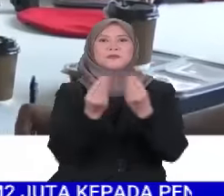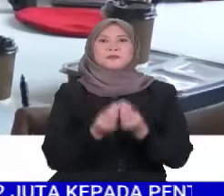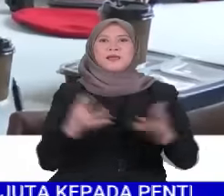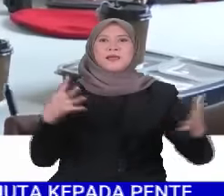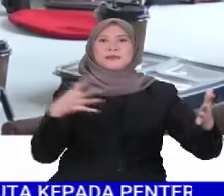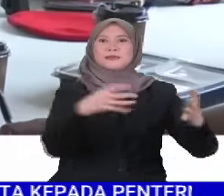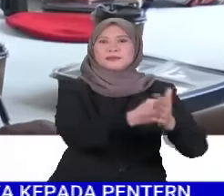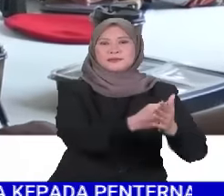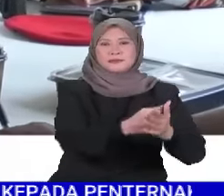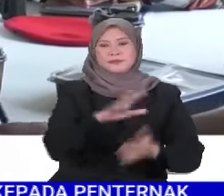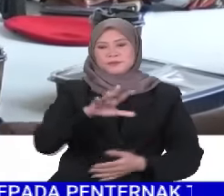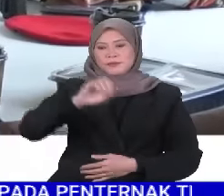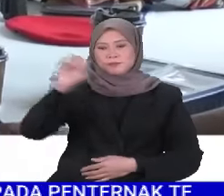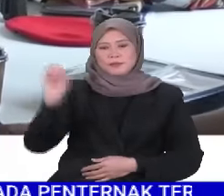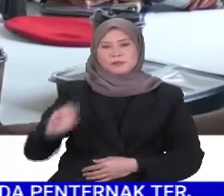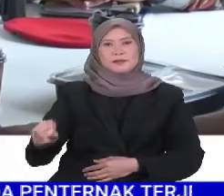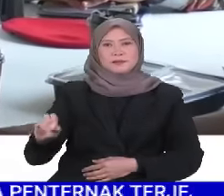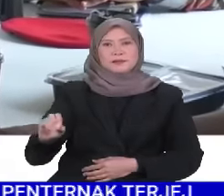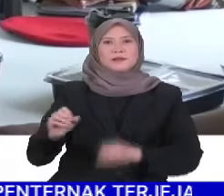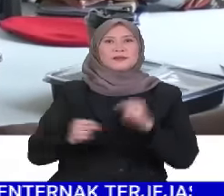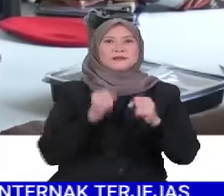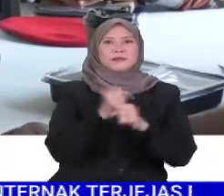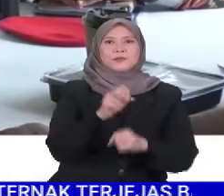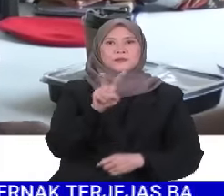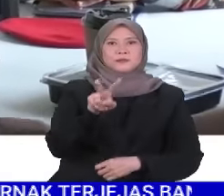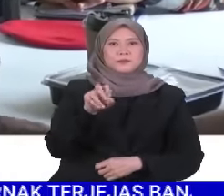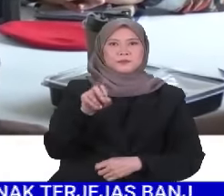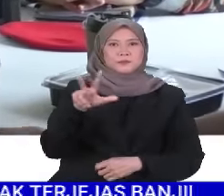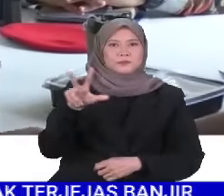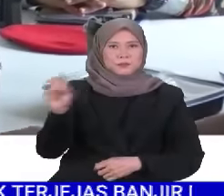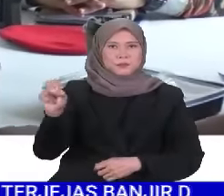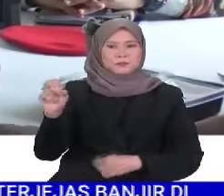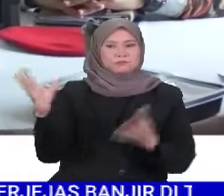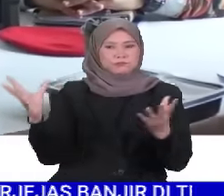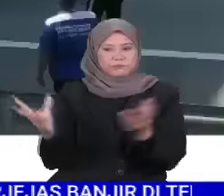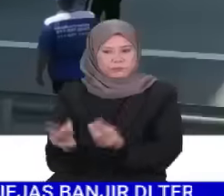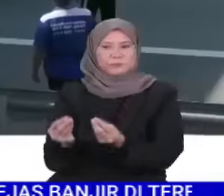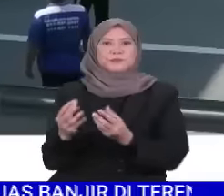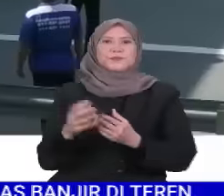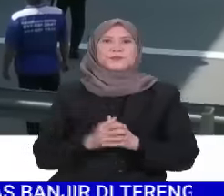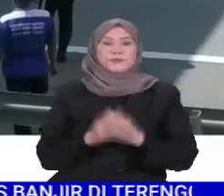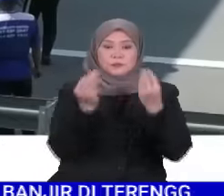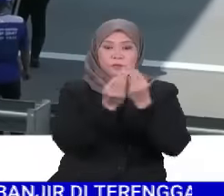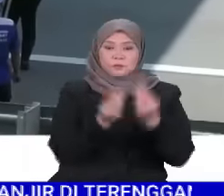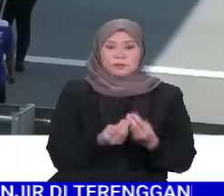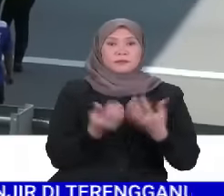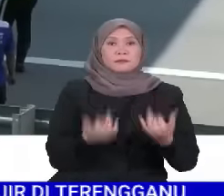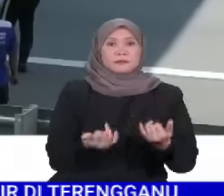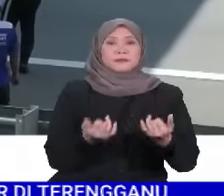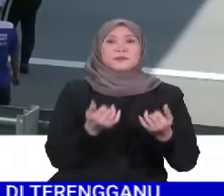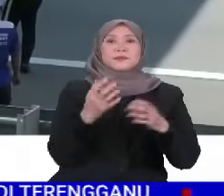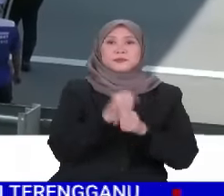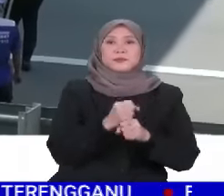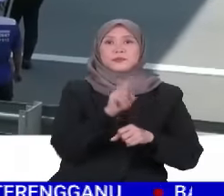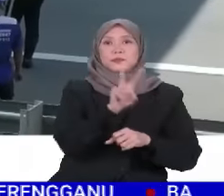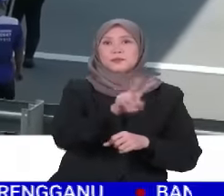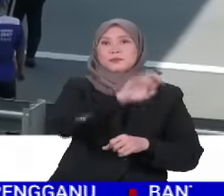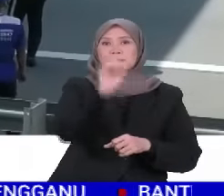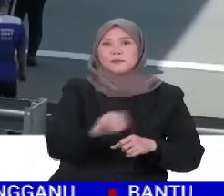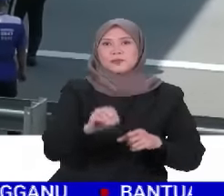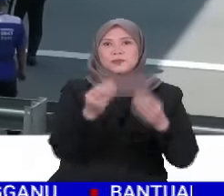kemalangan kepada 50 fratus menjelang 2030 mengikut statistik terdapat peningkatan sebanyak 200